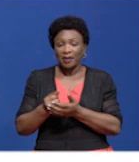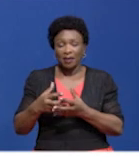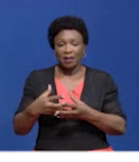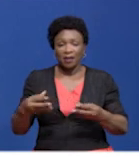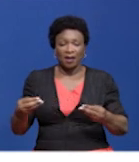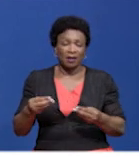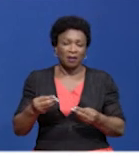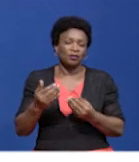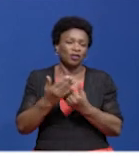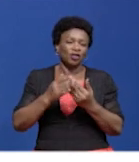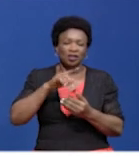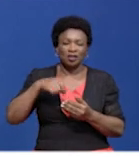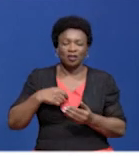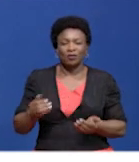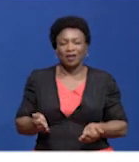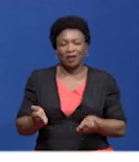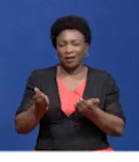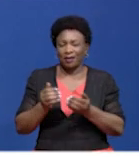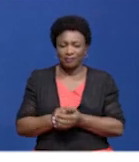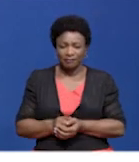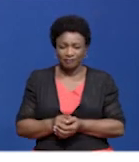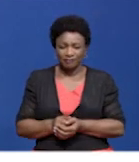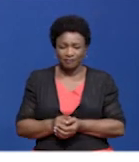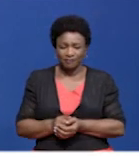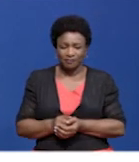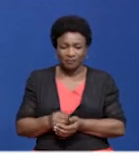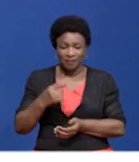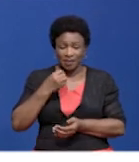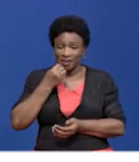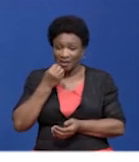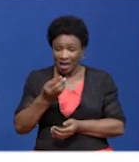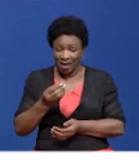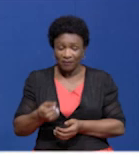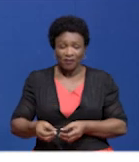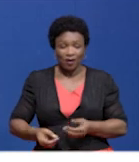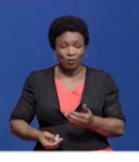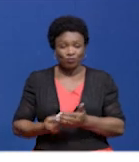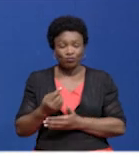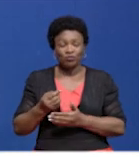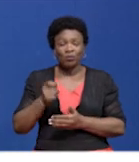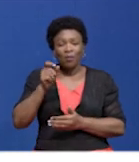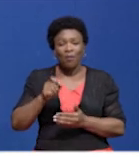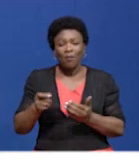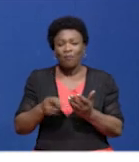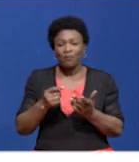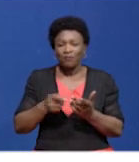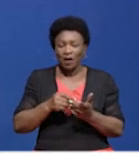ni nchi zetu ambo zele na nika taarifa aloa mtak mkuu waik